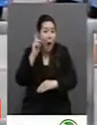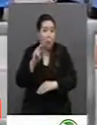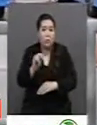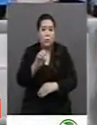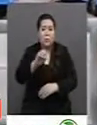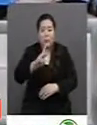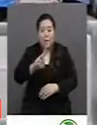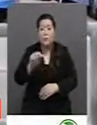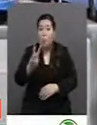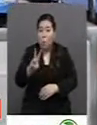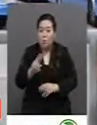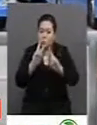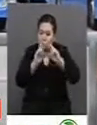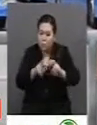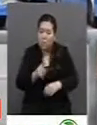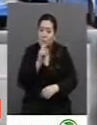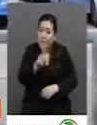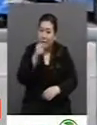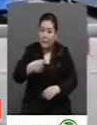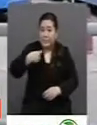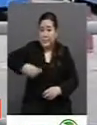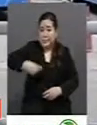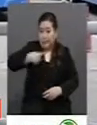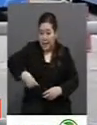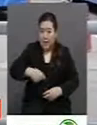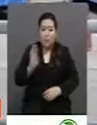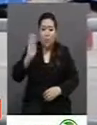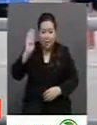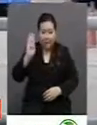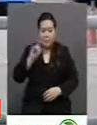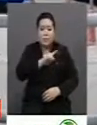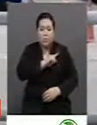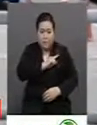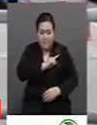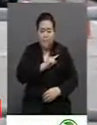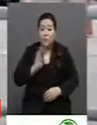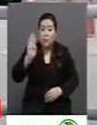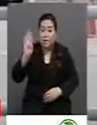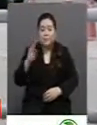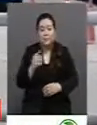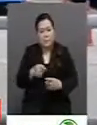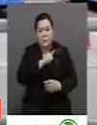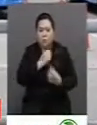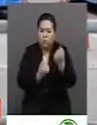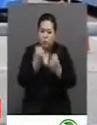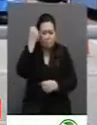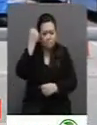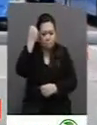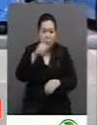สอบถามข้อเท็จจริงจากทนายความผู้รับมอบอำนาจจากบริษัทซุปเปอร์ซาร่าซึ่งเป็นผู้นำเข้ารถเมย์